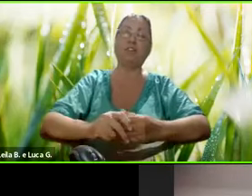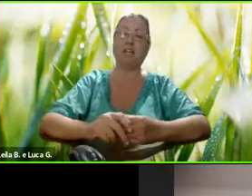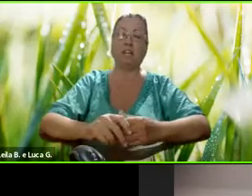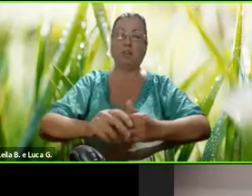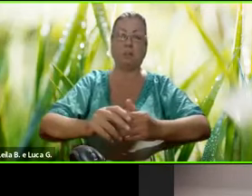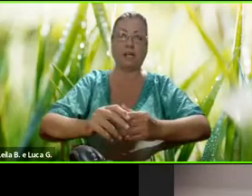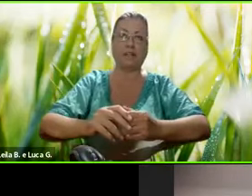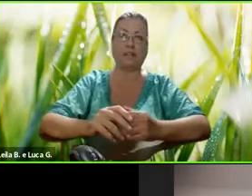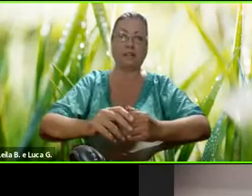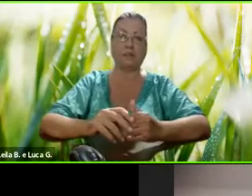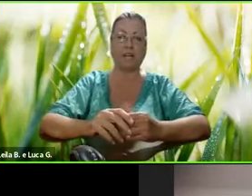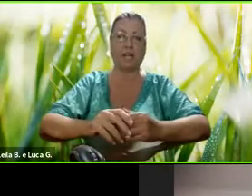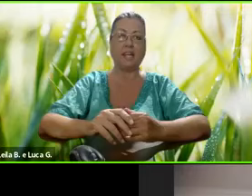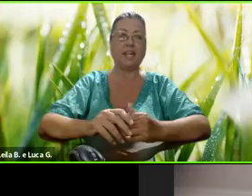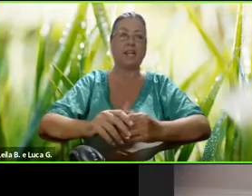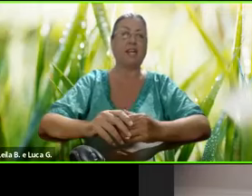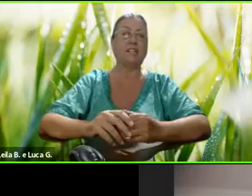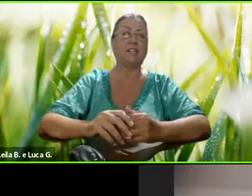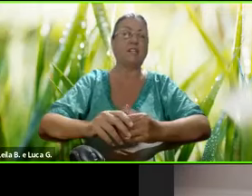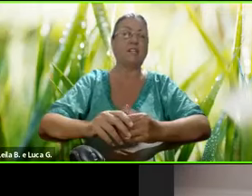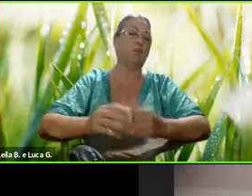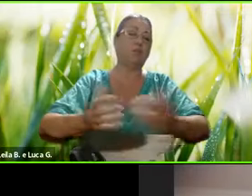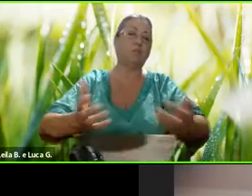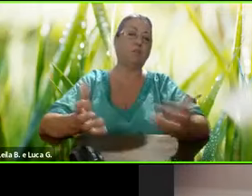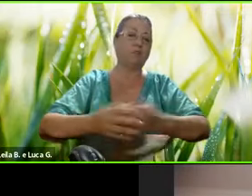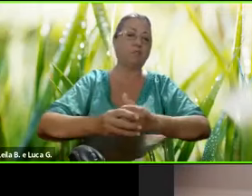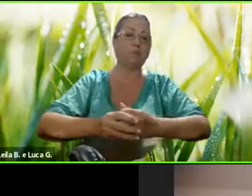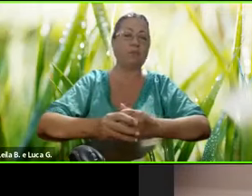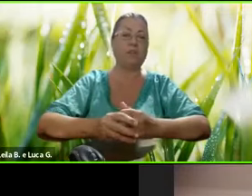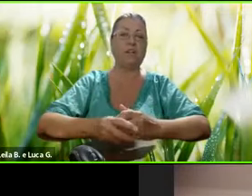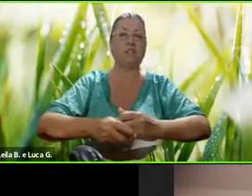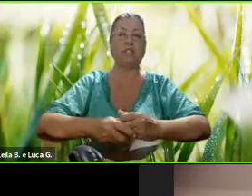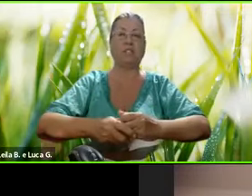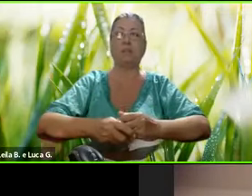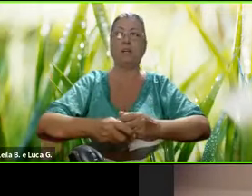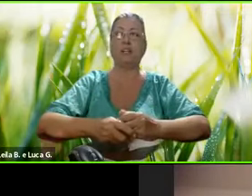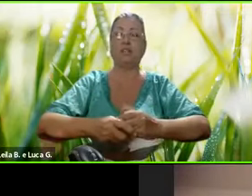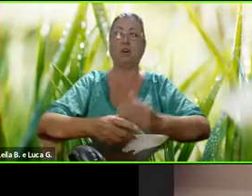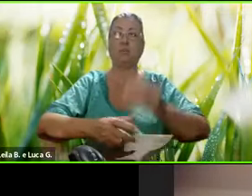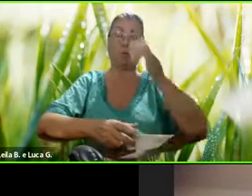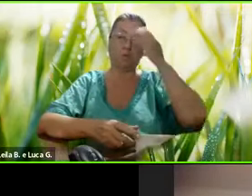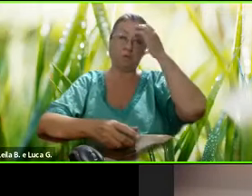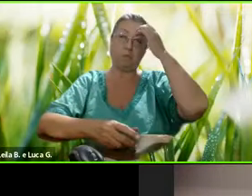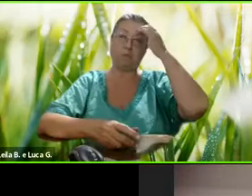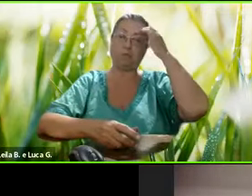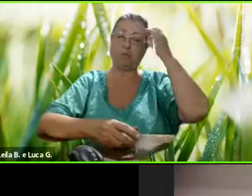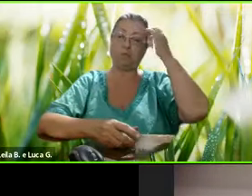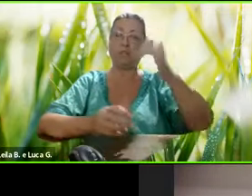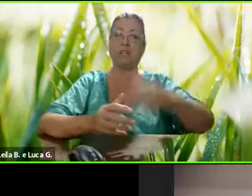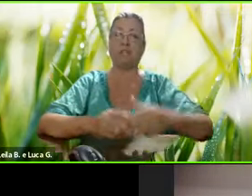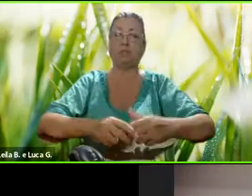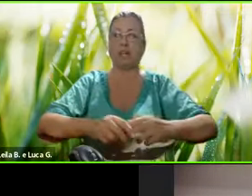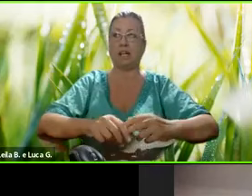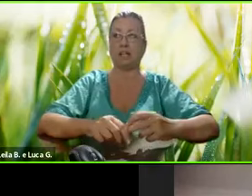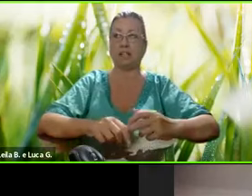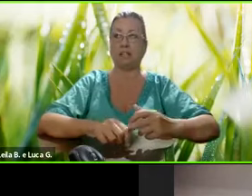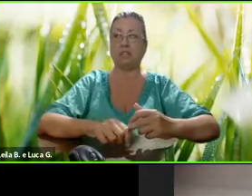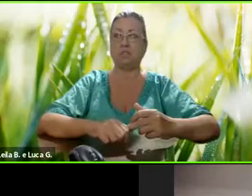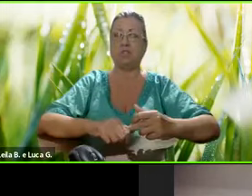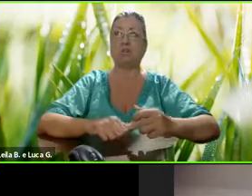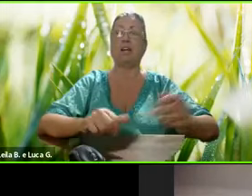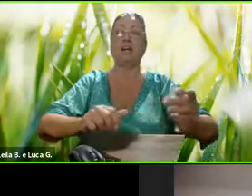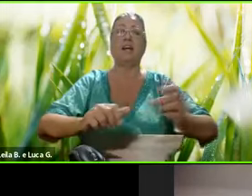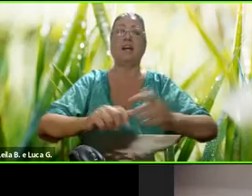di leggere le domande, ok? Se no, dovrò rispondere alle vostre domande dopo, quando avrò finito